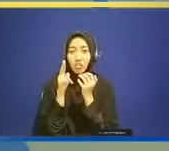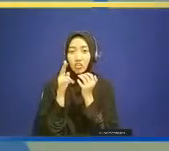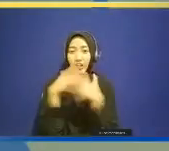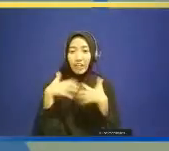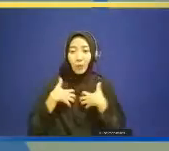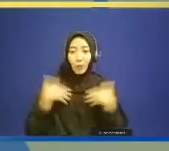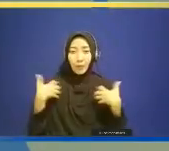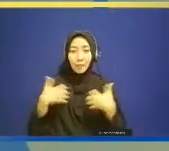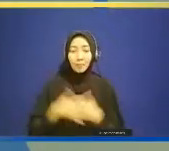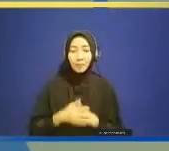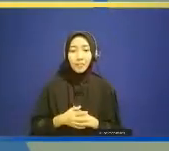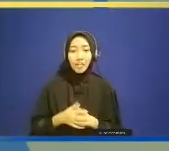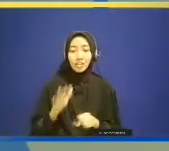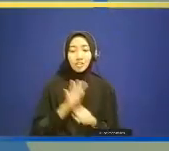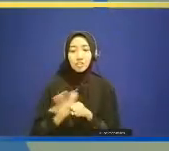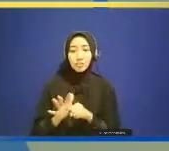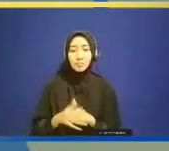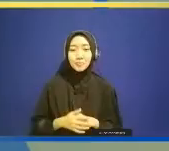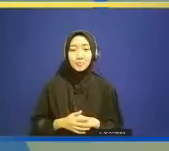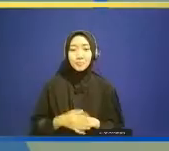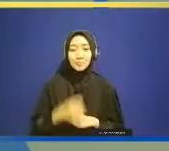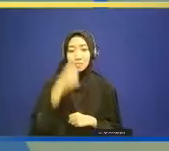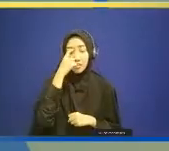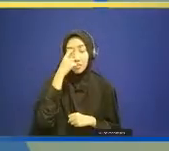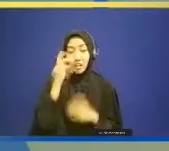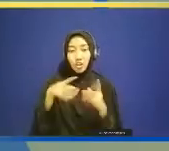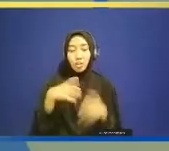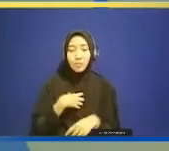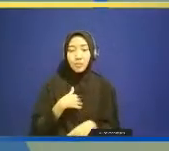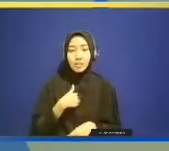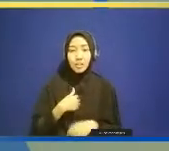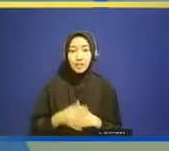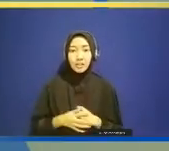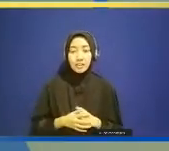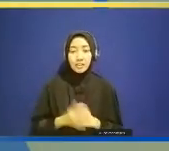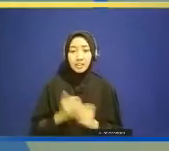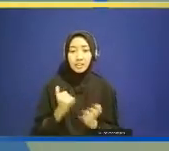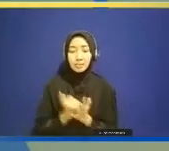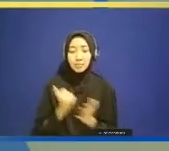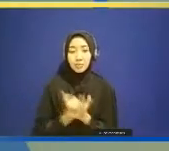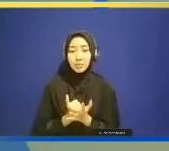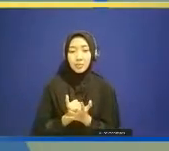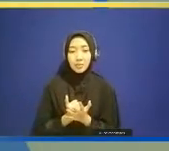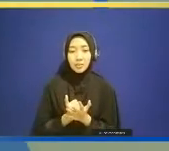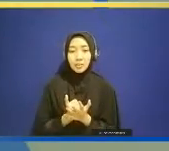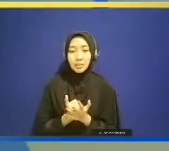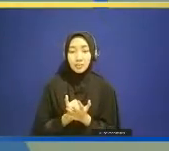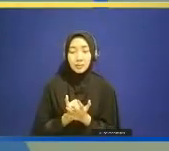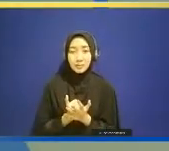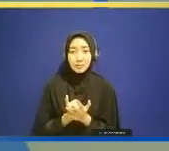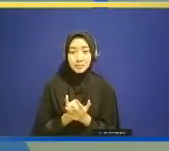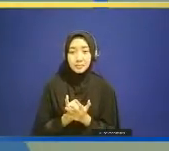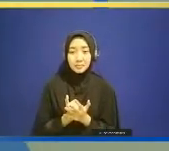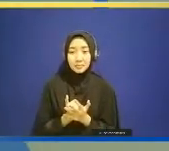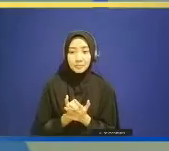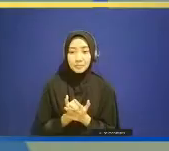hewan gitu ya yang cukup aku bangun saya sih sebetulnya Yap